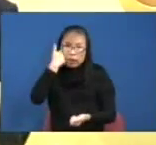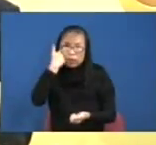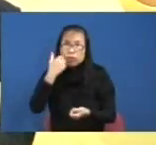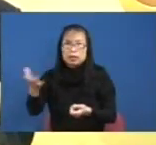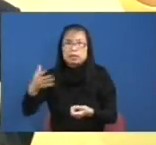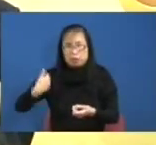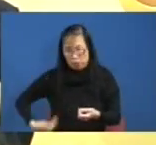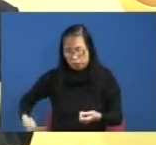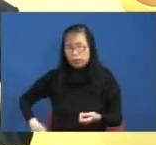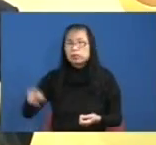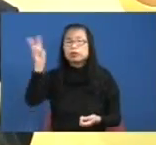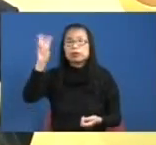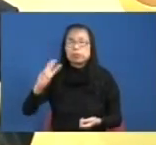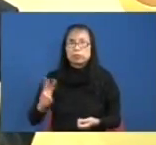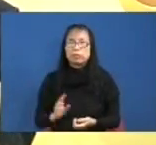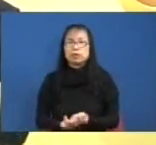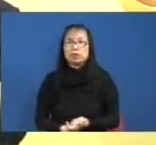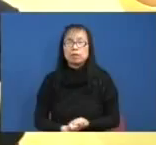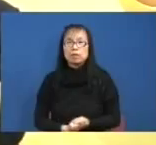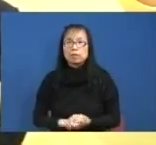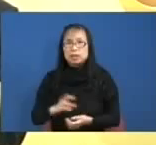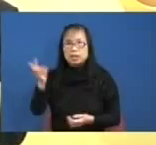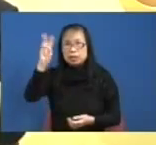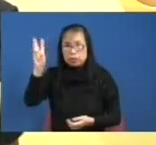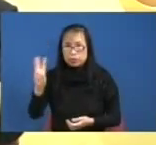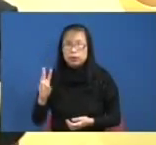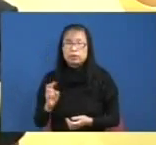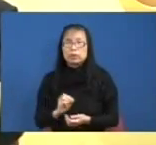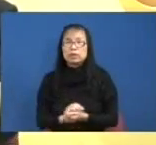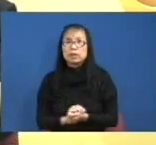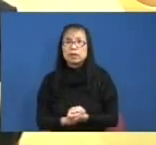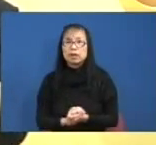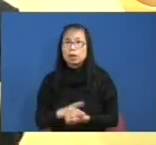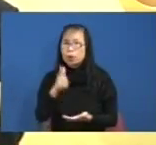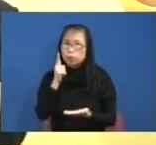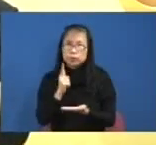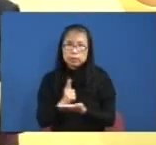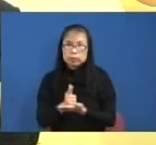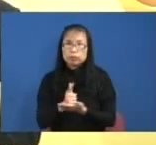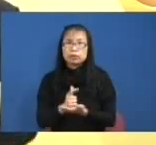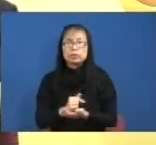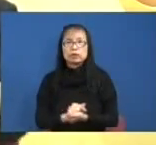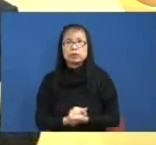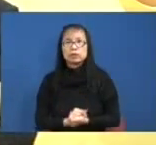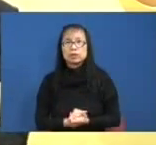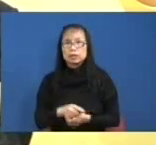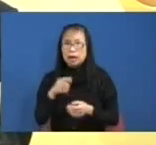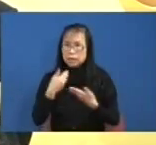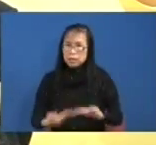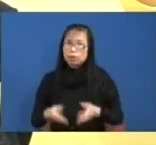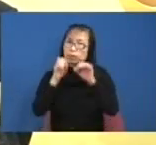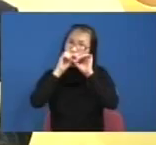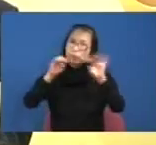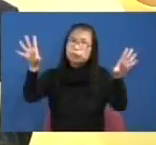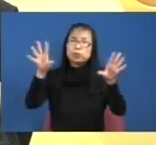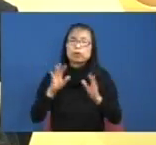好嘥水嘅。咁喺呢一方面，其實水嘅資源咧，同埋即係其實好珍貴嘅。咁喺呢方面都呼籲下，即係各